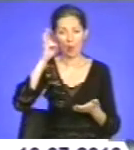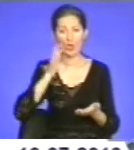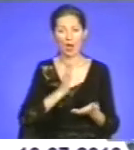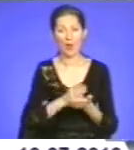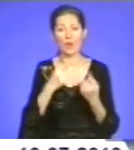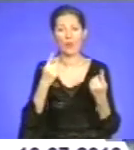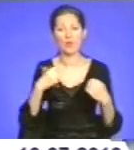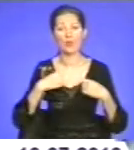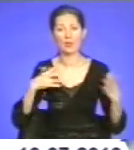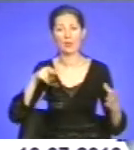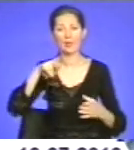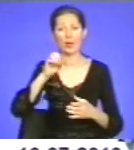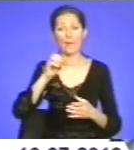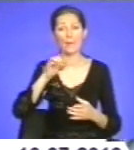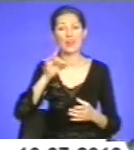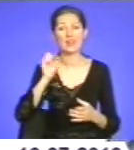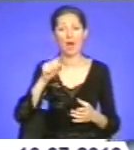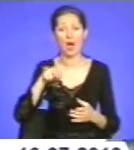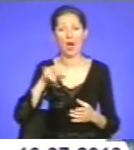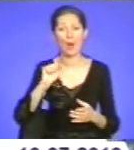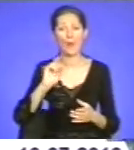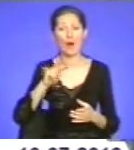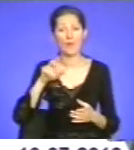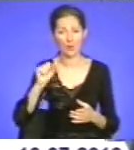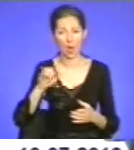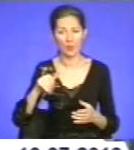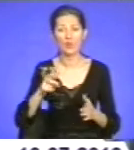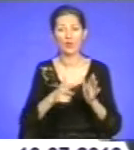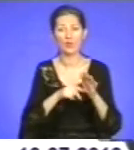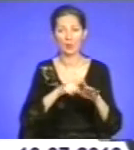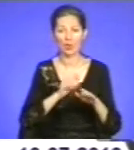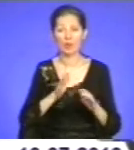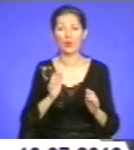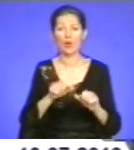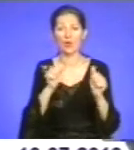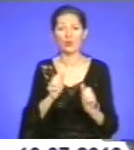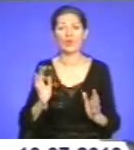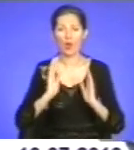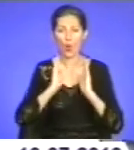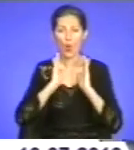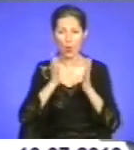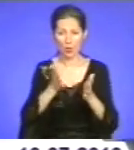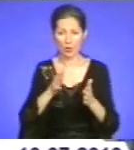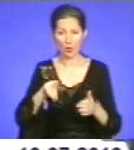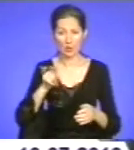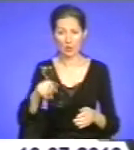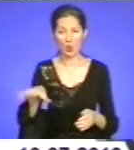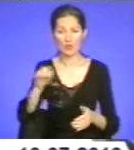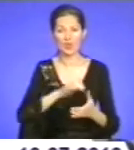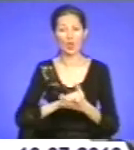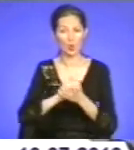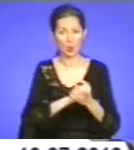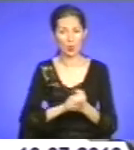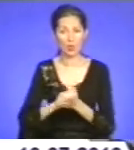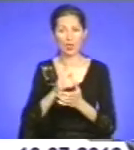великий праздник Петра і Павла. Зразу після літургії в 8 годині буде формування колони, і після цього всі ми, кажу, дружньо, я кажу,